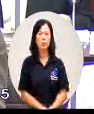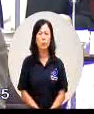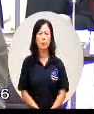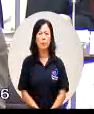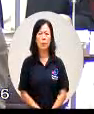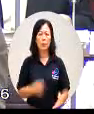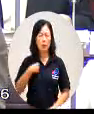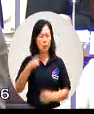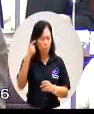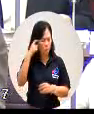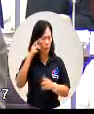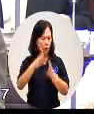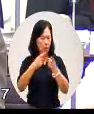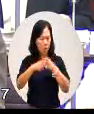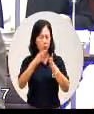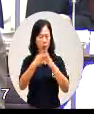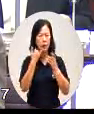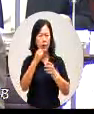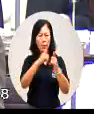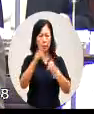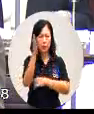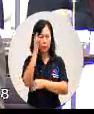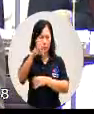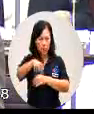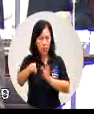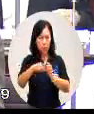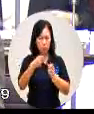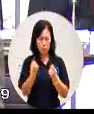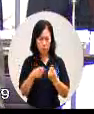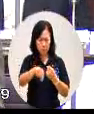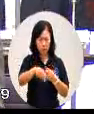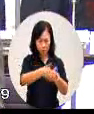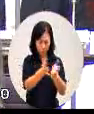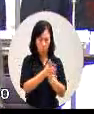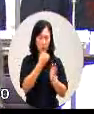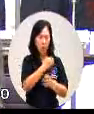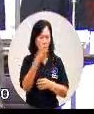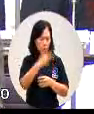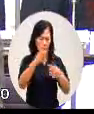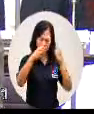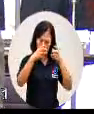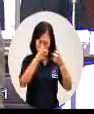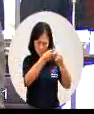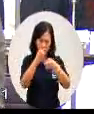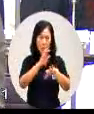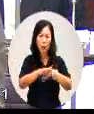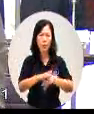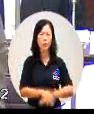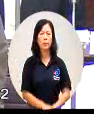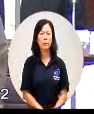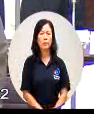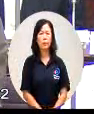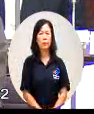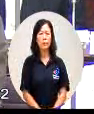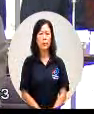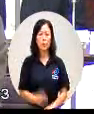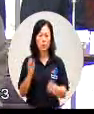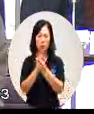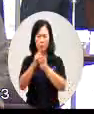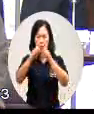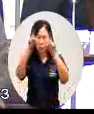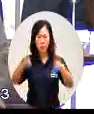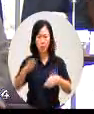我拢应该甲民政局伫这个部分好好。来这个部分，啊，再甲周议员做一